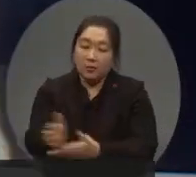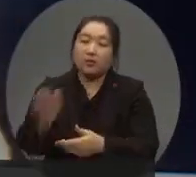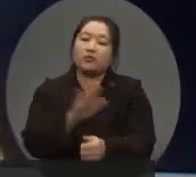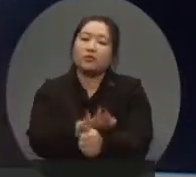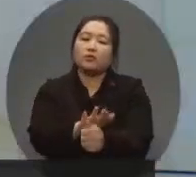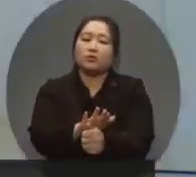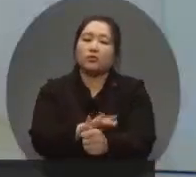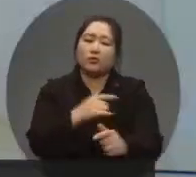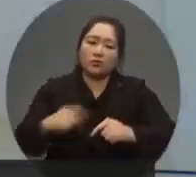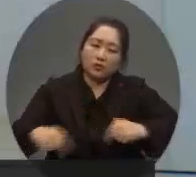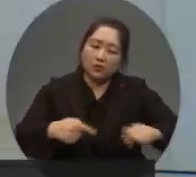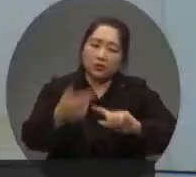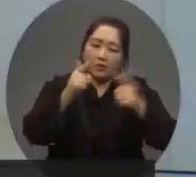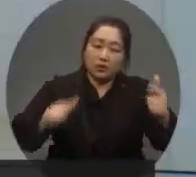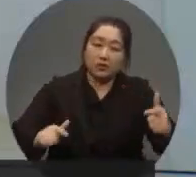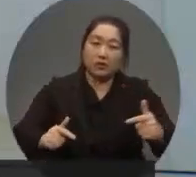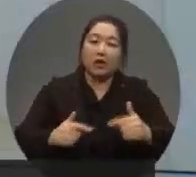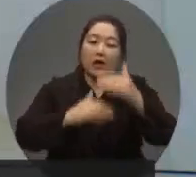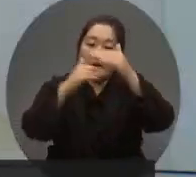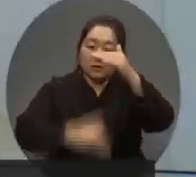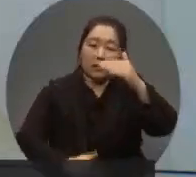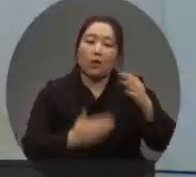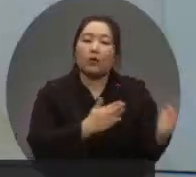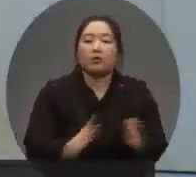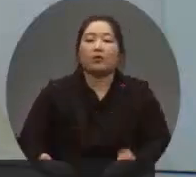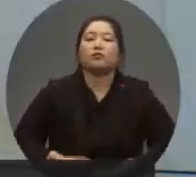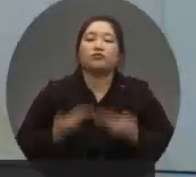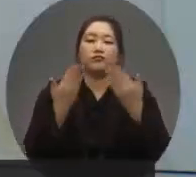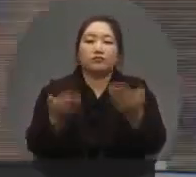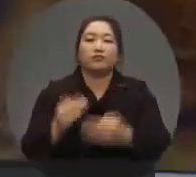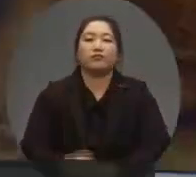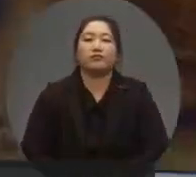마련됐는데요 관련 내용 이병선 기자가